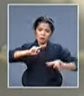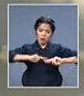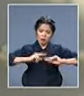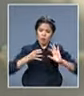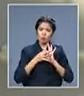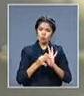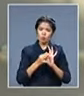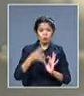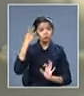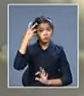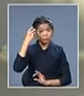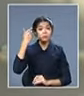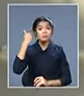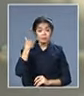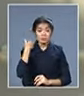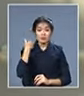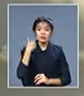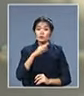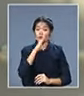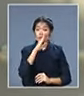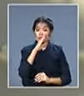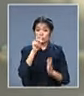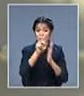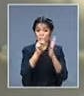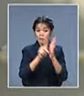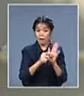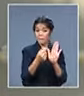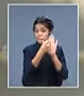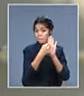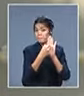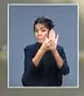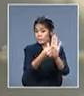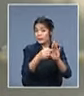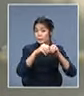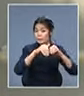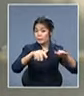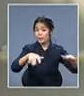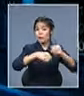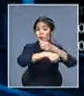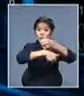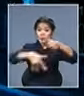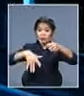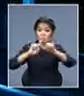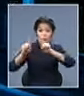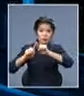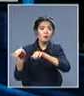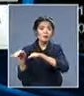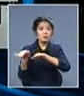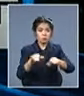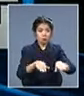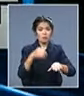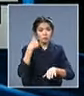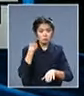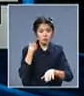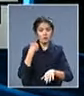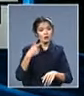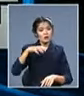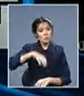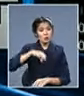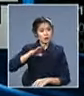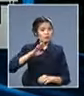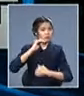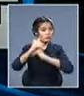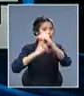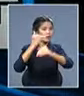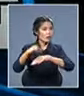ลอยู่นะครับแต่ถามว่าถ้าเกิดออกมาลักษณะนี้ปุ๊บเนี่ยในแง่โครงสร้างต่างมันมีความพร้อมที่จะรองรับในแง่การเติบโตเอกชนไม่ว่าจะเป็น